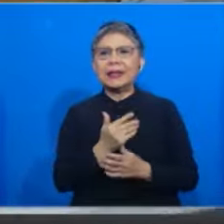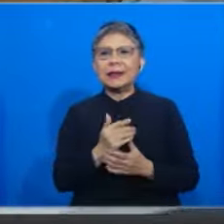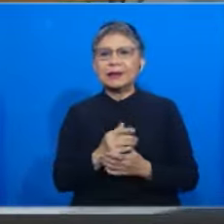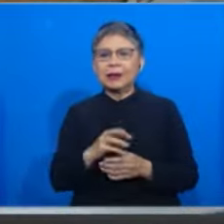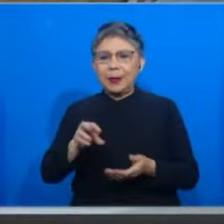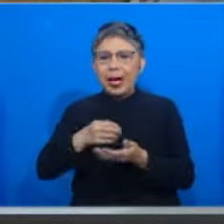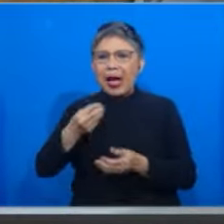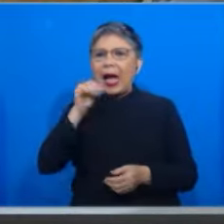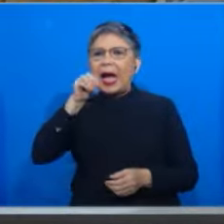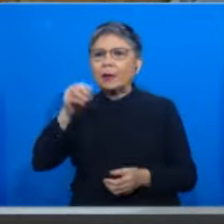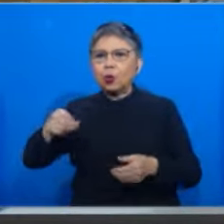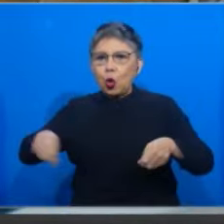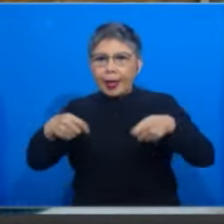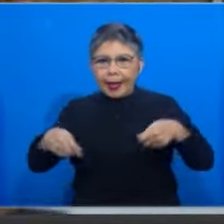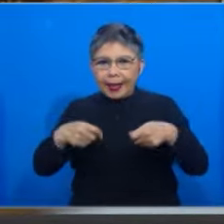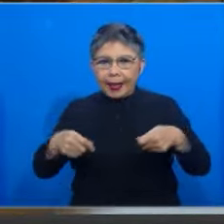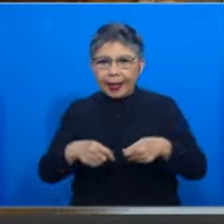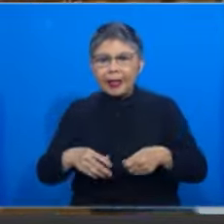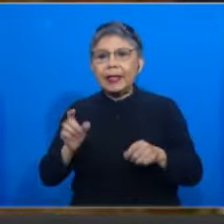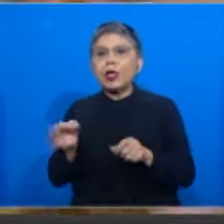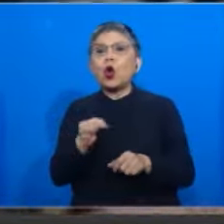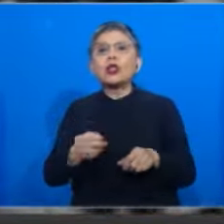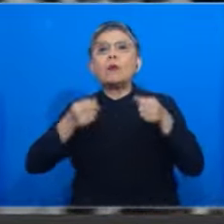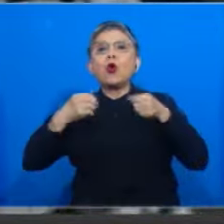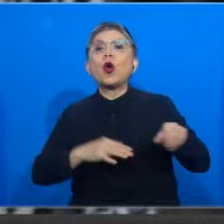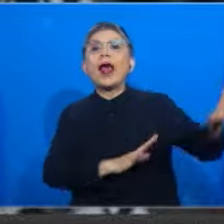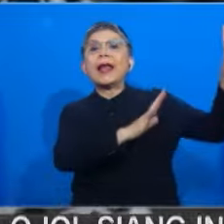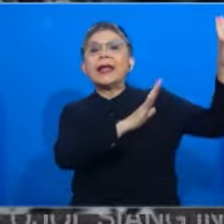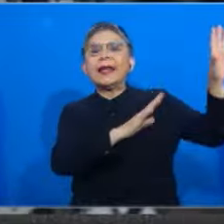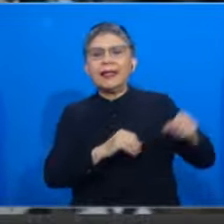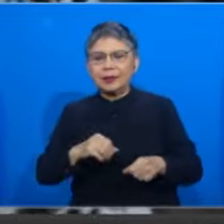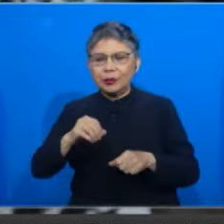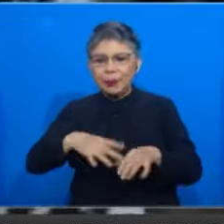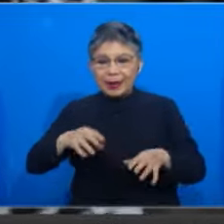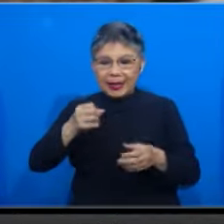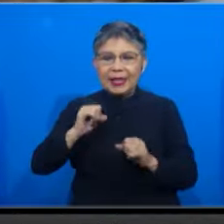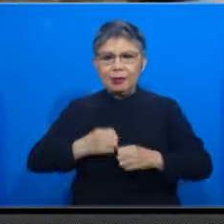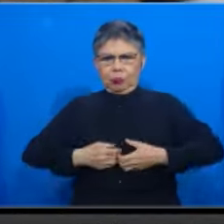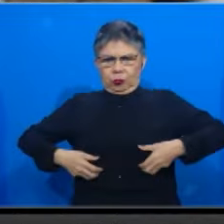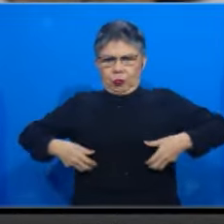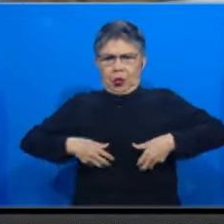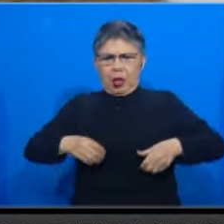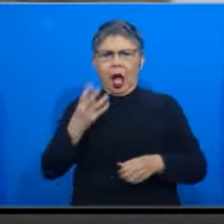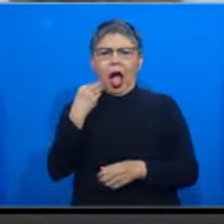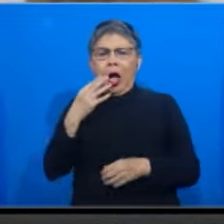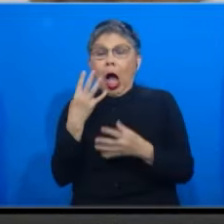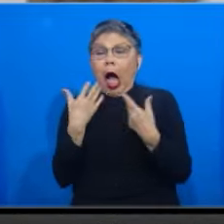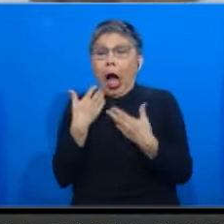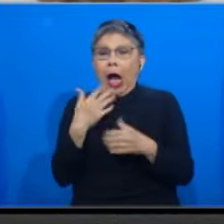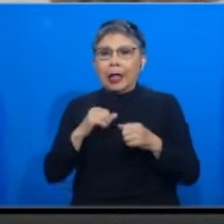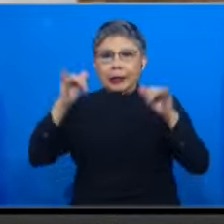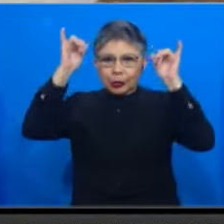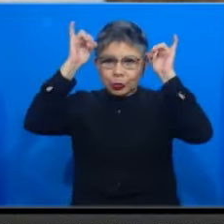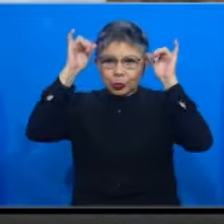ayam goreng di salah satu rumah makan di Boyolali, Jawa Tengah, diberi lauk iga sapi pedas. Iga sapi yang